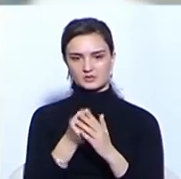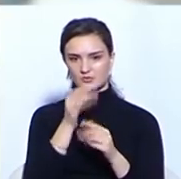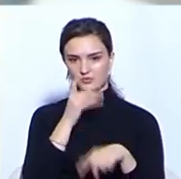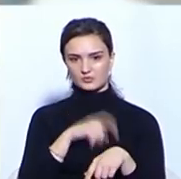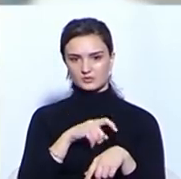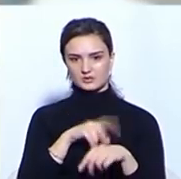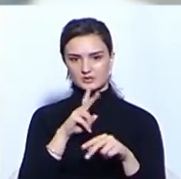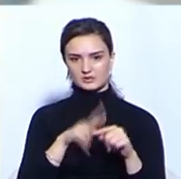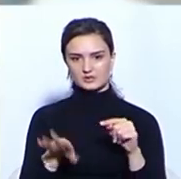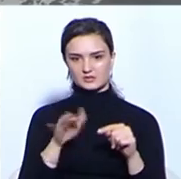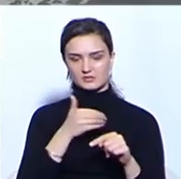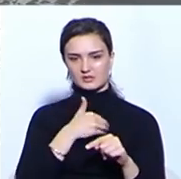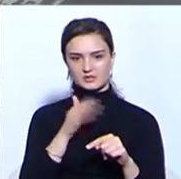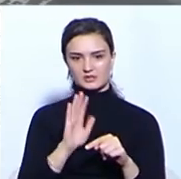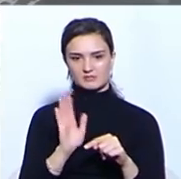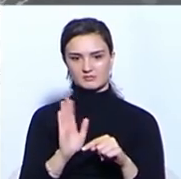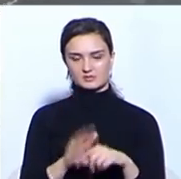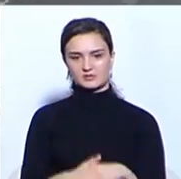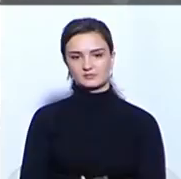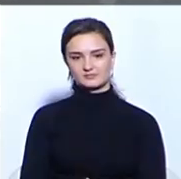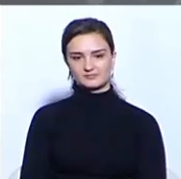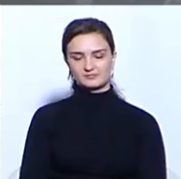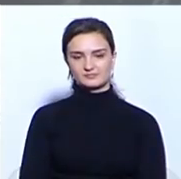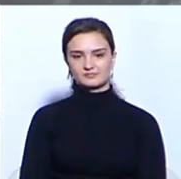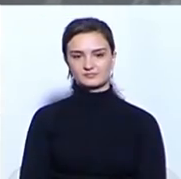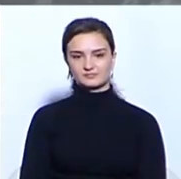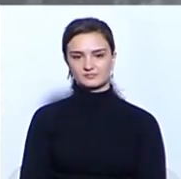დროის დაკარგვა აღარ მინდა.